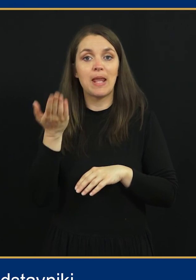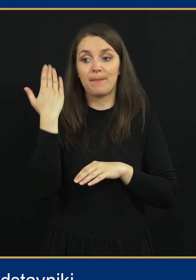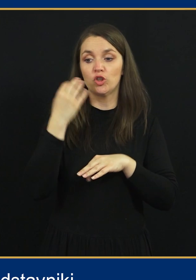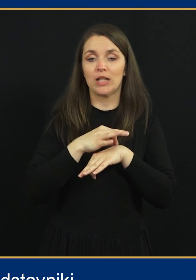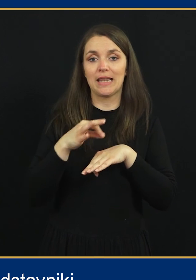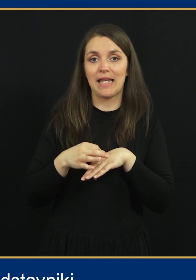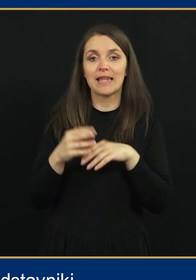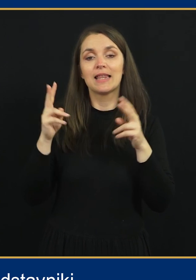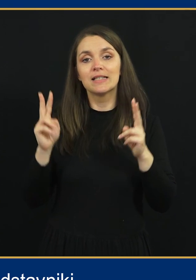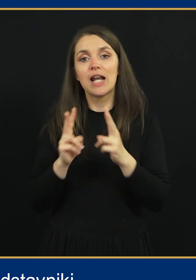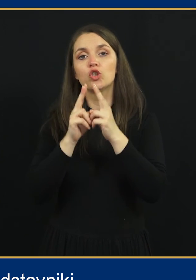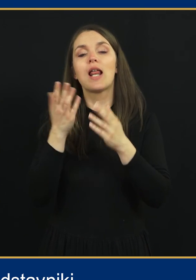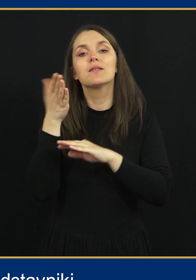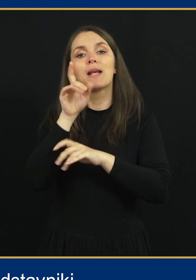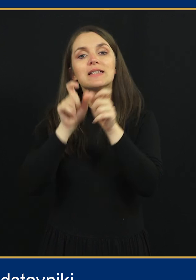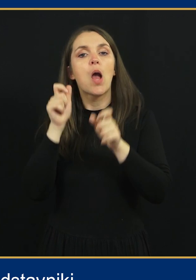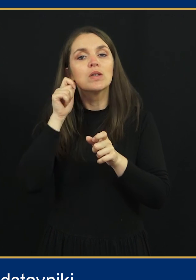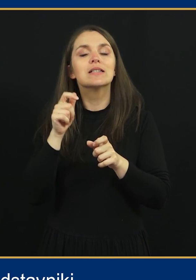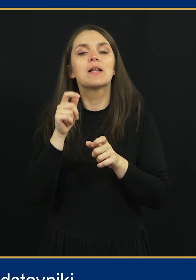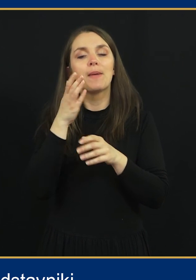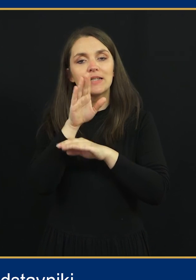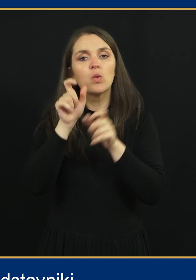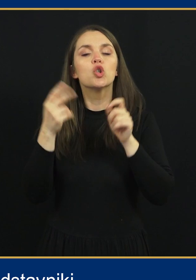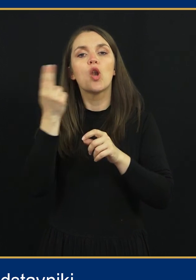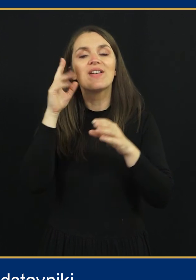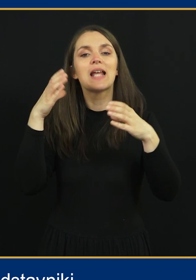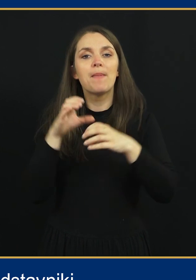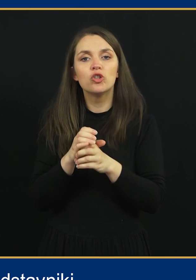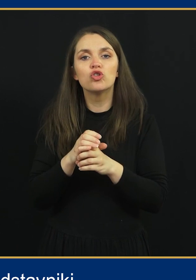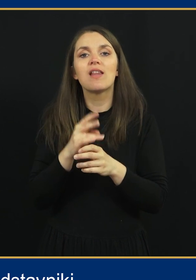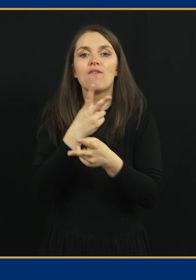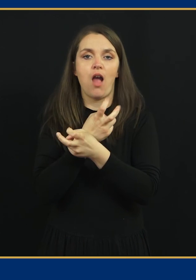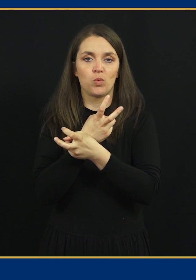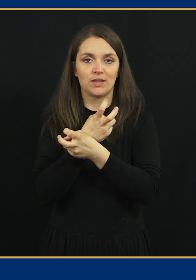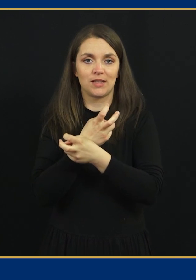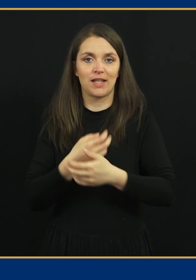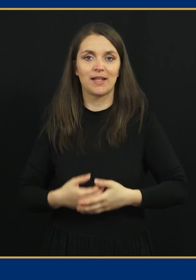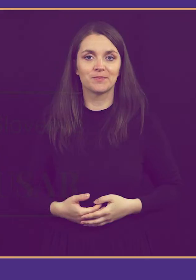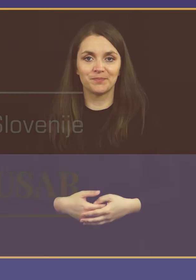teden srečala s predstavnicami in predstavniki slovenske manjšine v Avstriji.